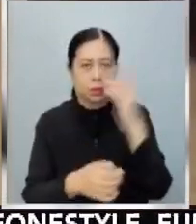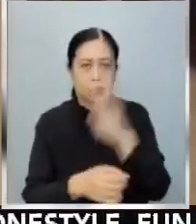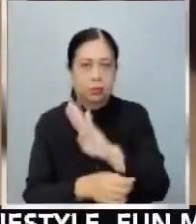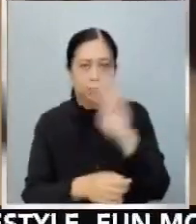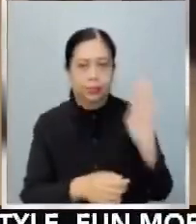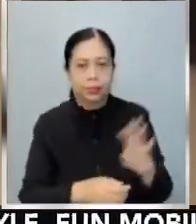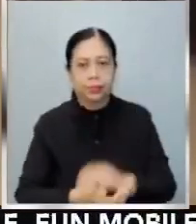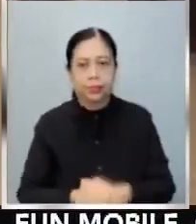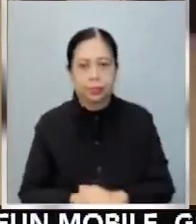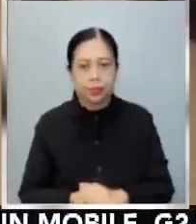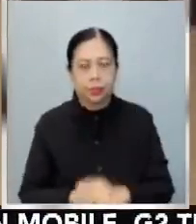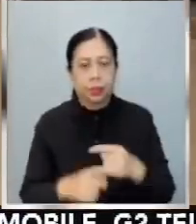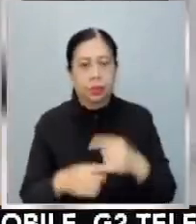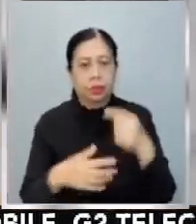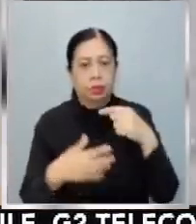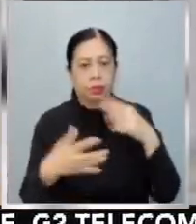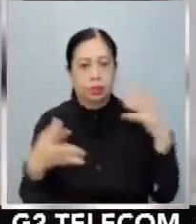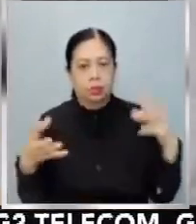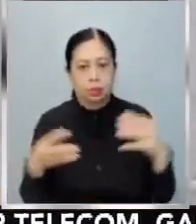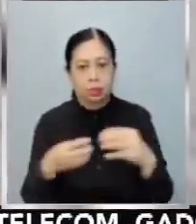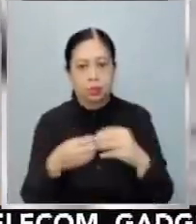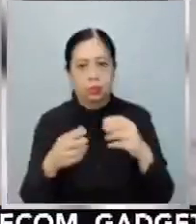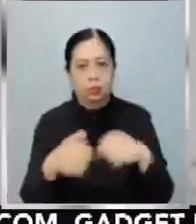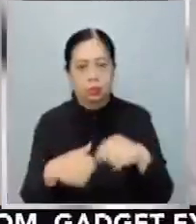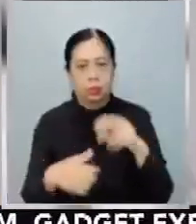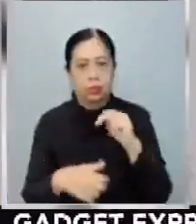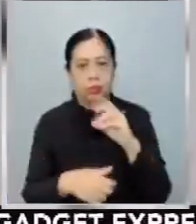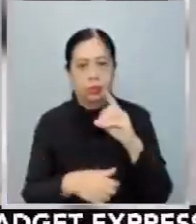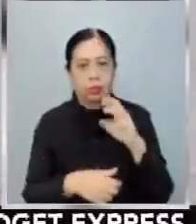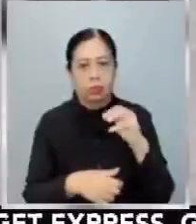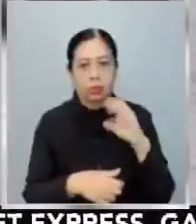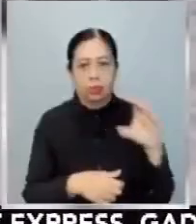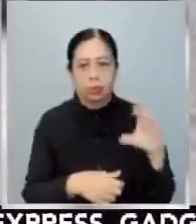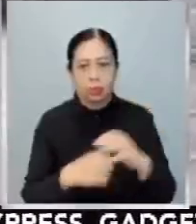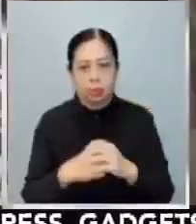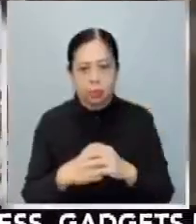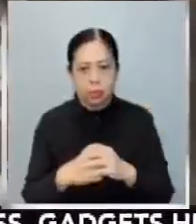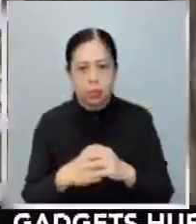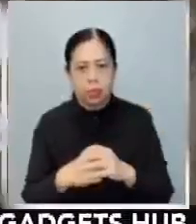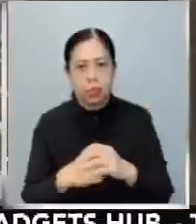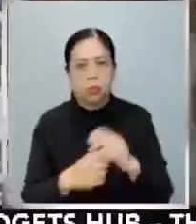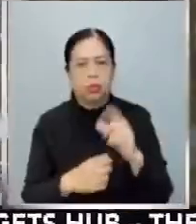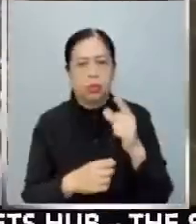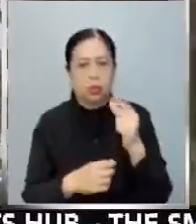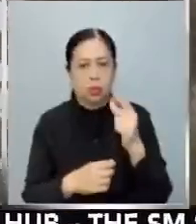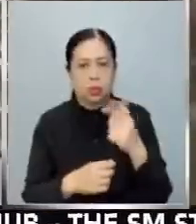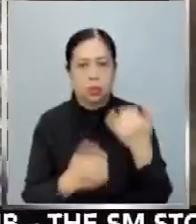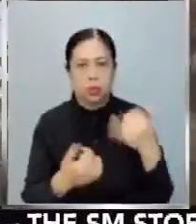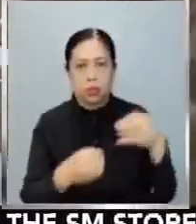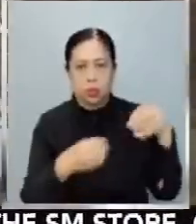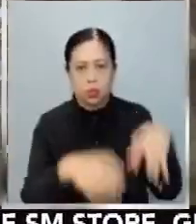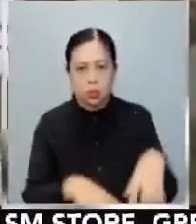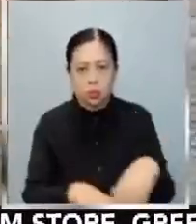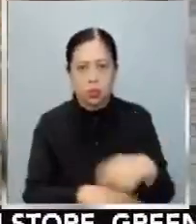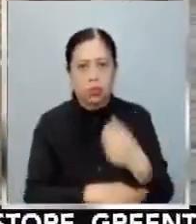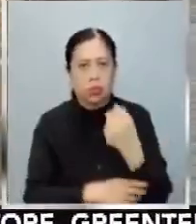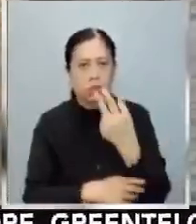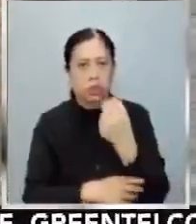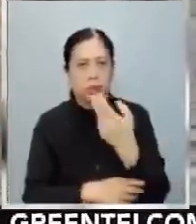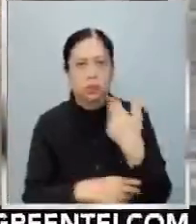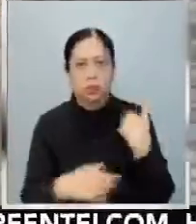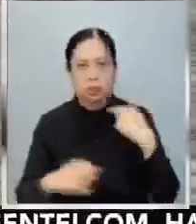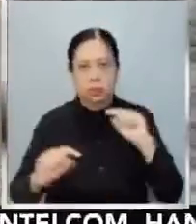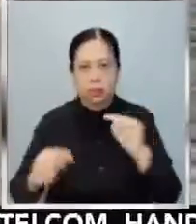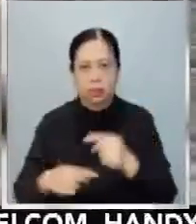datos ng National Disaster Risk Reduction and Management Council, 20 ang nawawala at 13 ang sugatan. Aabot naman